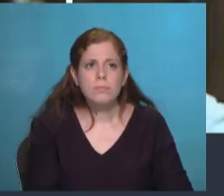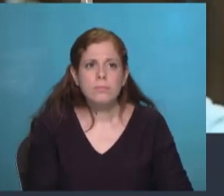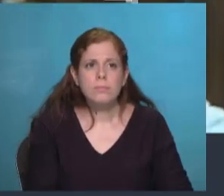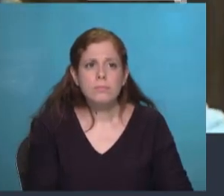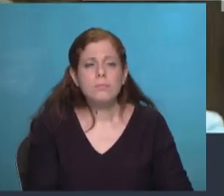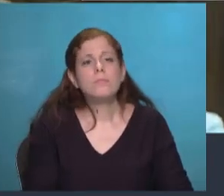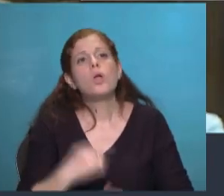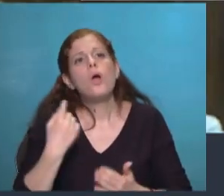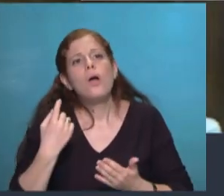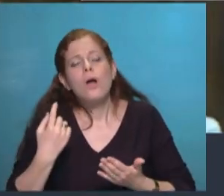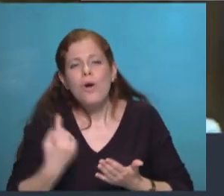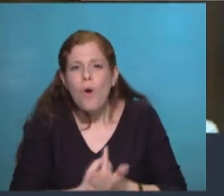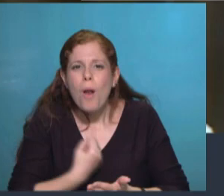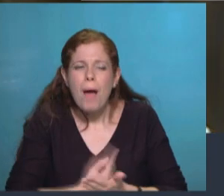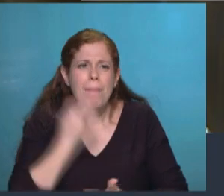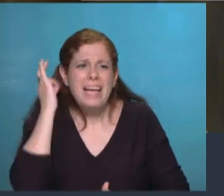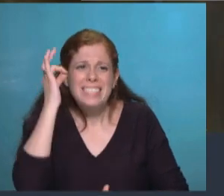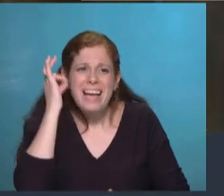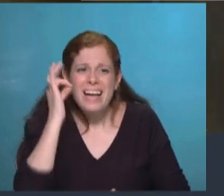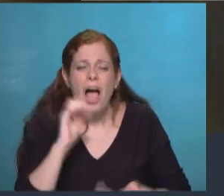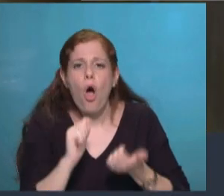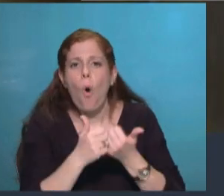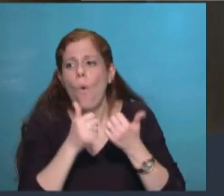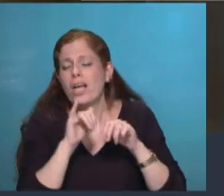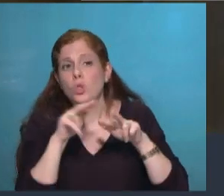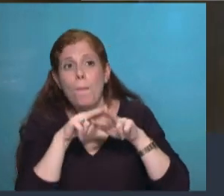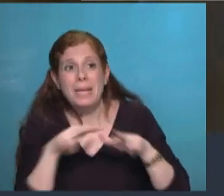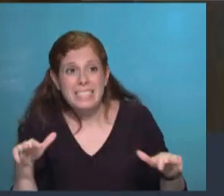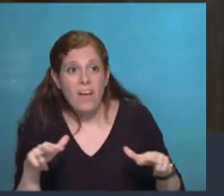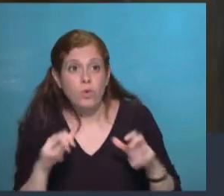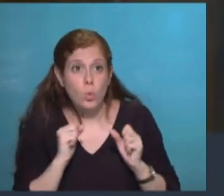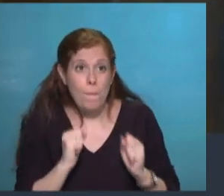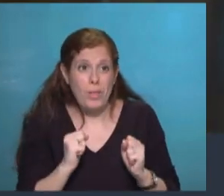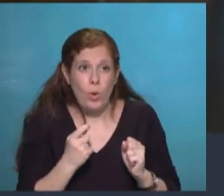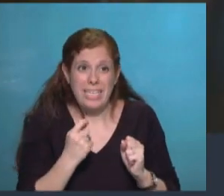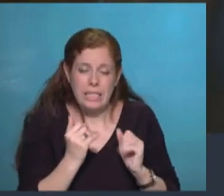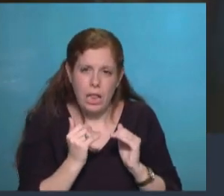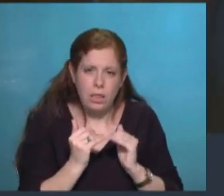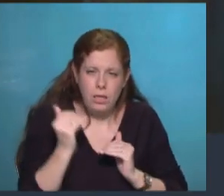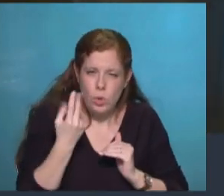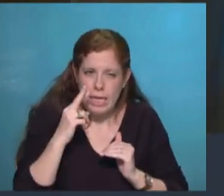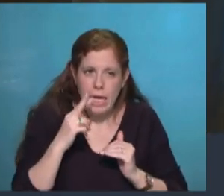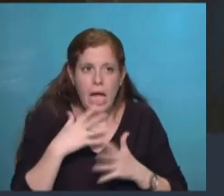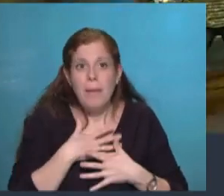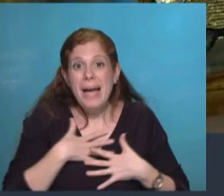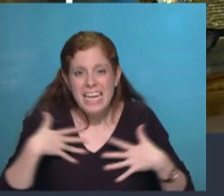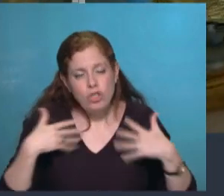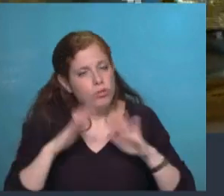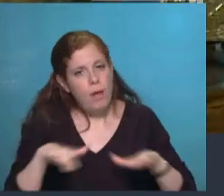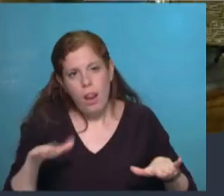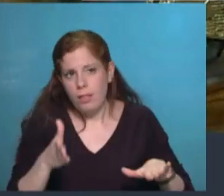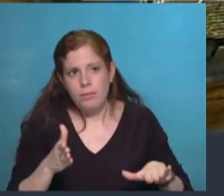כל פעם שיש איזושהי אזעקה או איזשהו מצב שהוא ביטחוני קצת עולה מדרגה, אתה מרגיש את זה על הילדים. לא